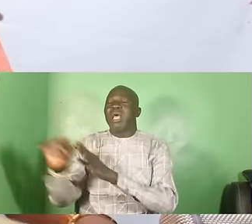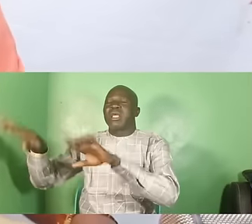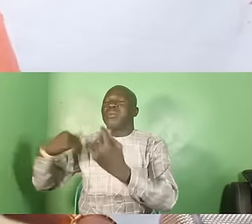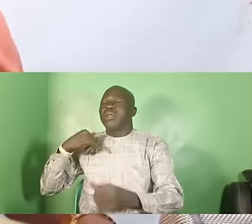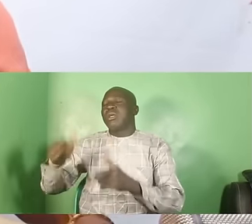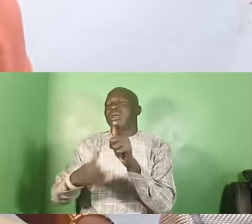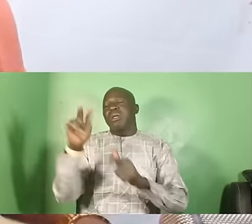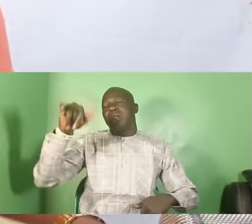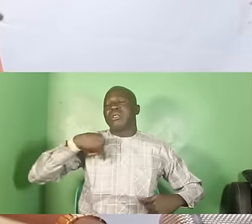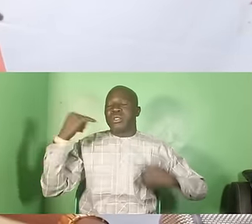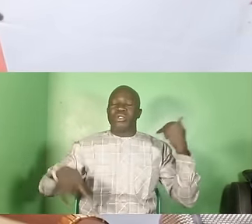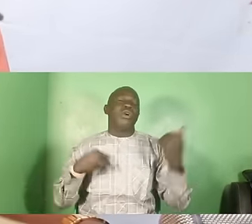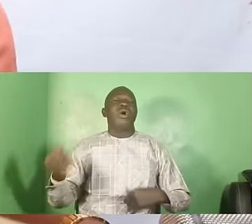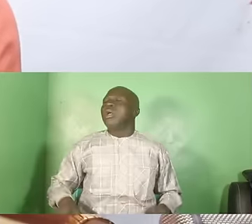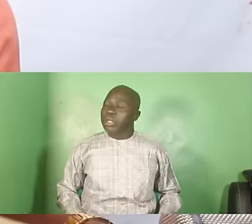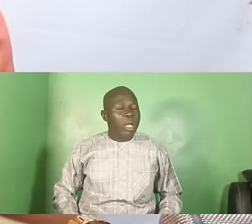ńlá. O yà dùá.